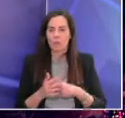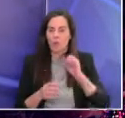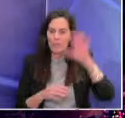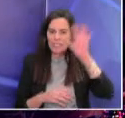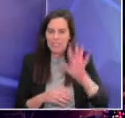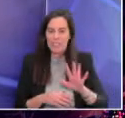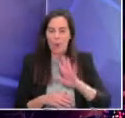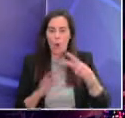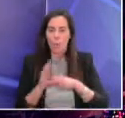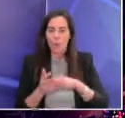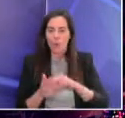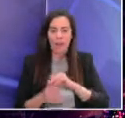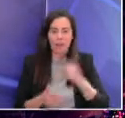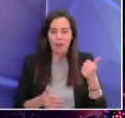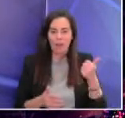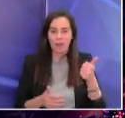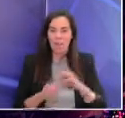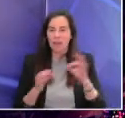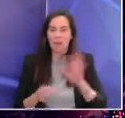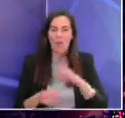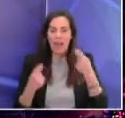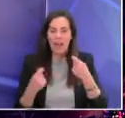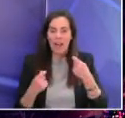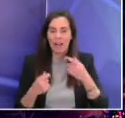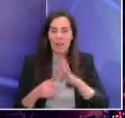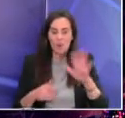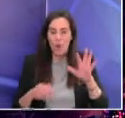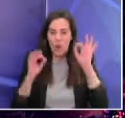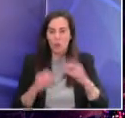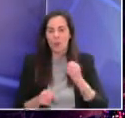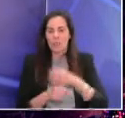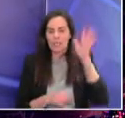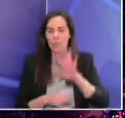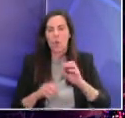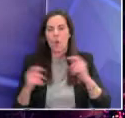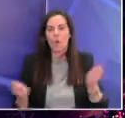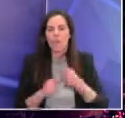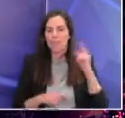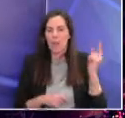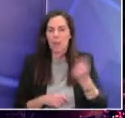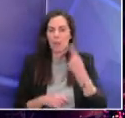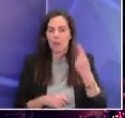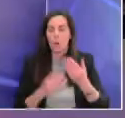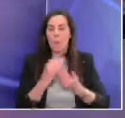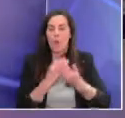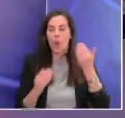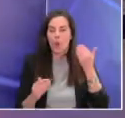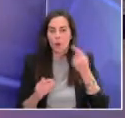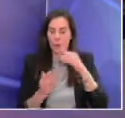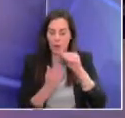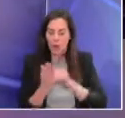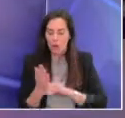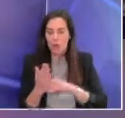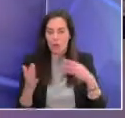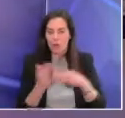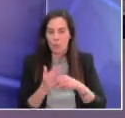לרשת, כל פוליטיקאי הכי מתחיל, כל חבר מועצה, כל חנות, הוא לא מפרסם את זה לכולם. הוא מראש שם רשימות של